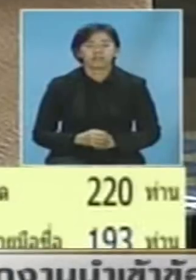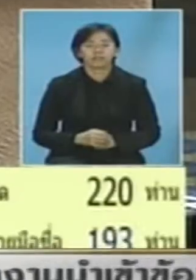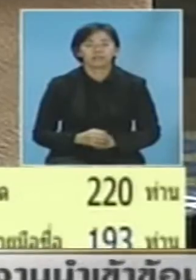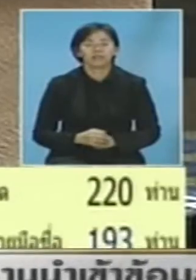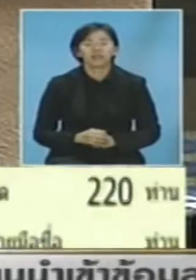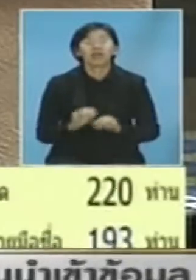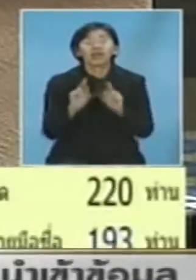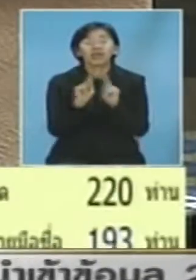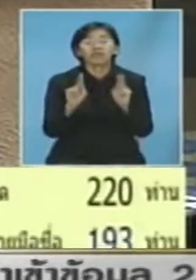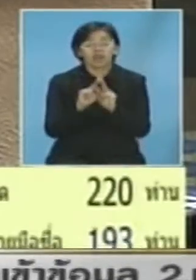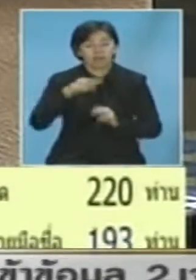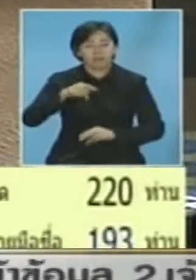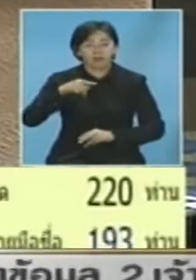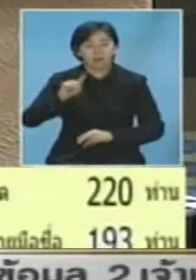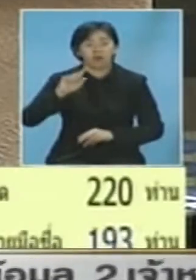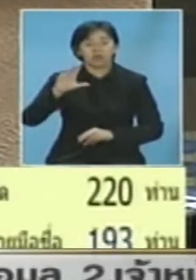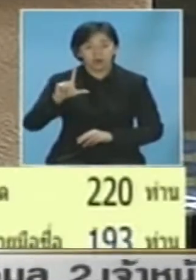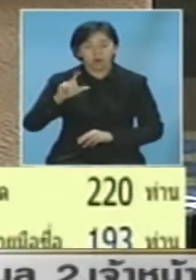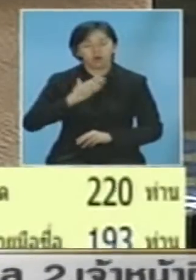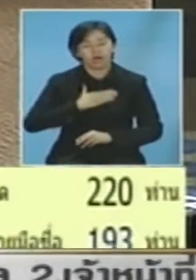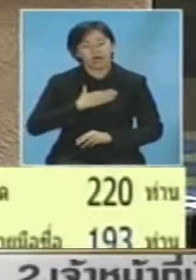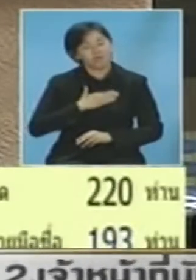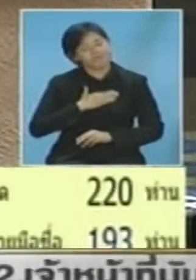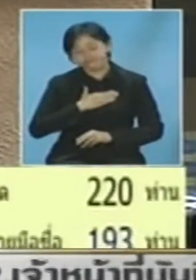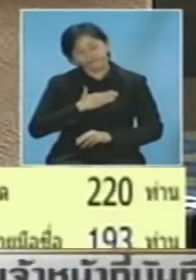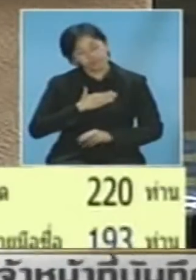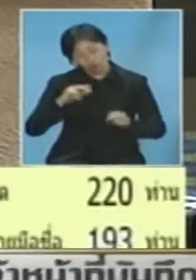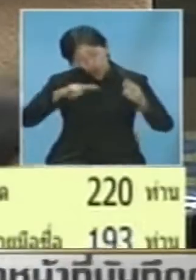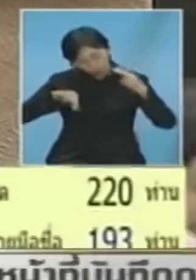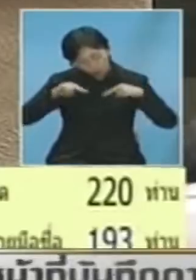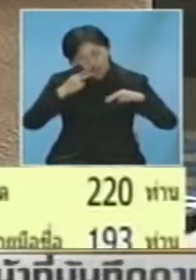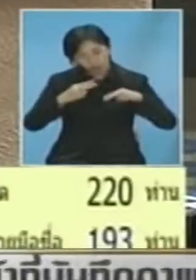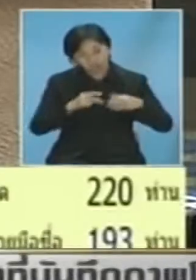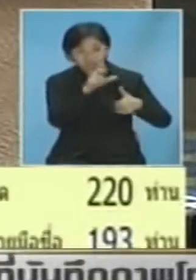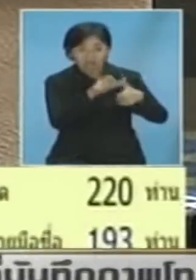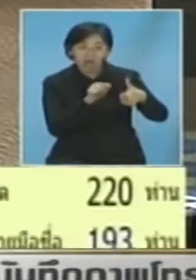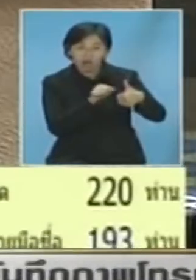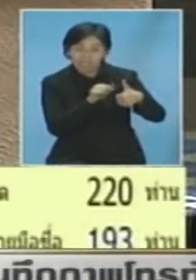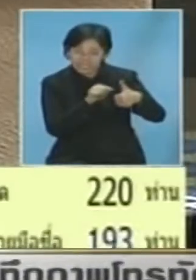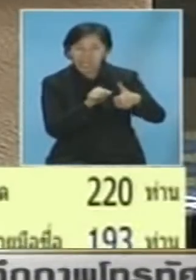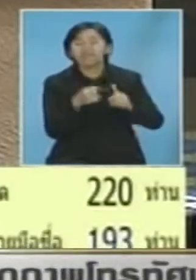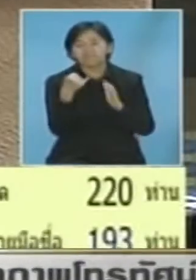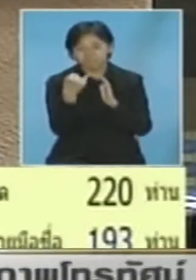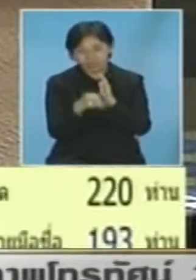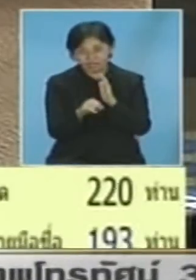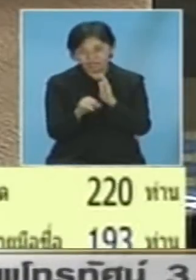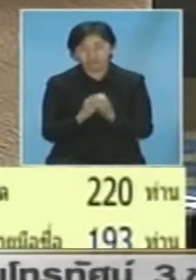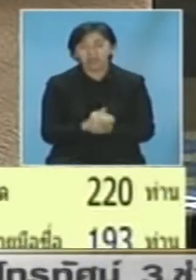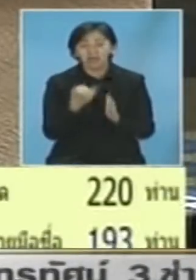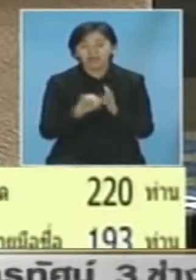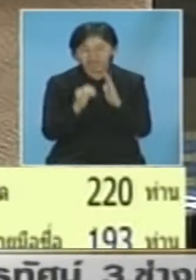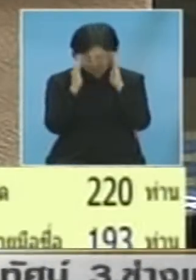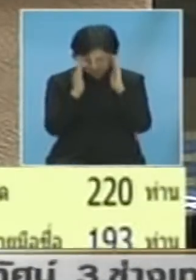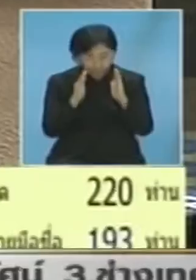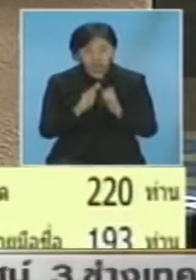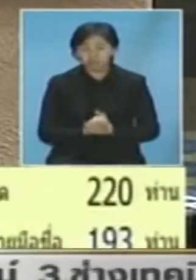คณะกรรมการปปช.จึงเห็นว่าผู้ถูกกล่าวหามีมูลความผิดฐานจงใจละเ